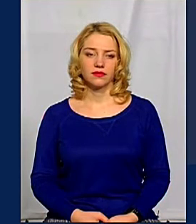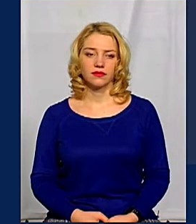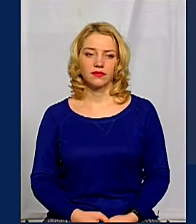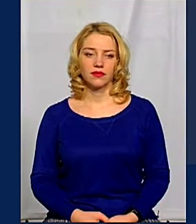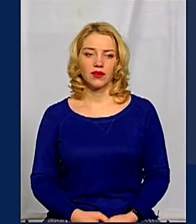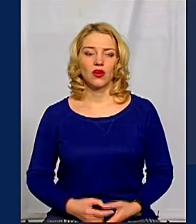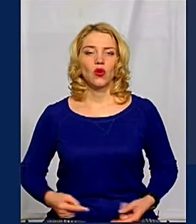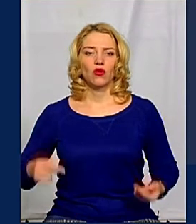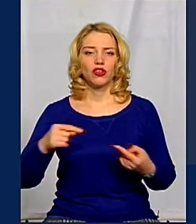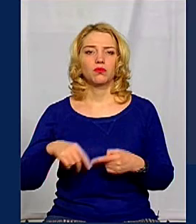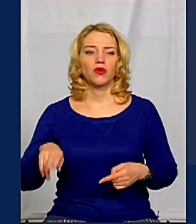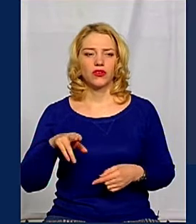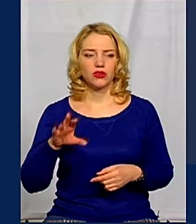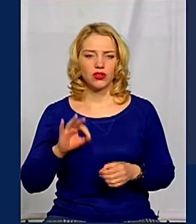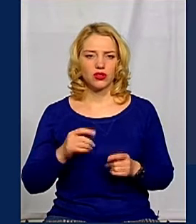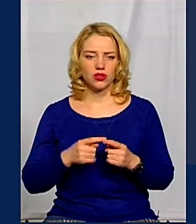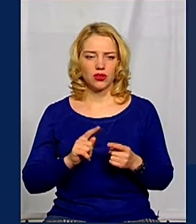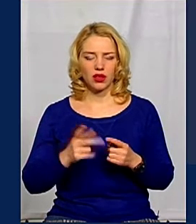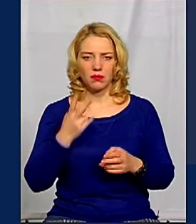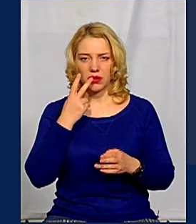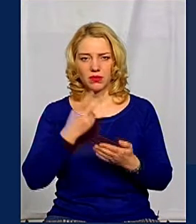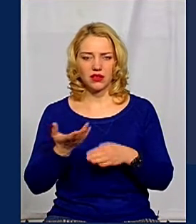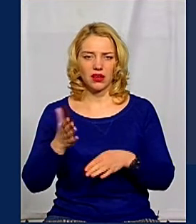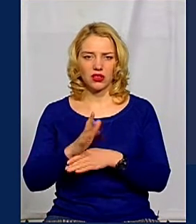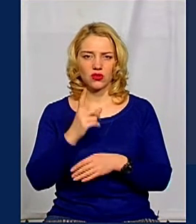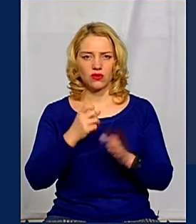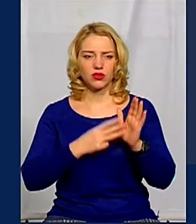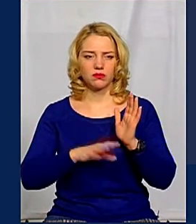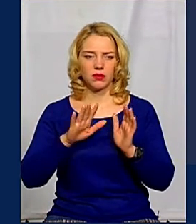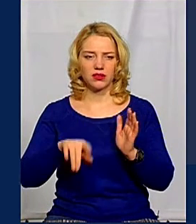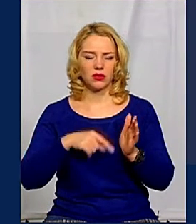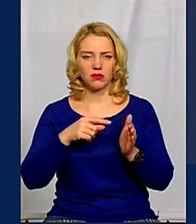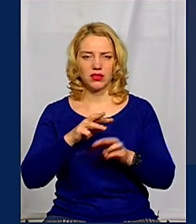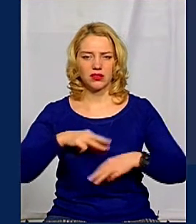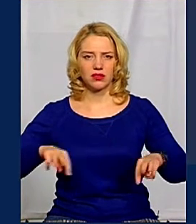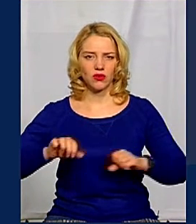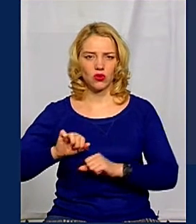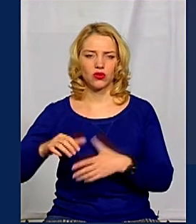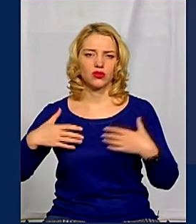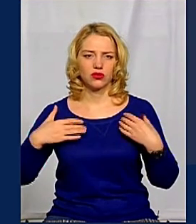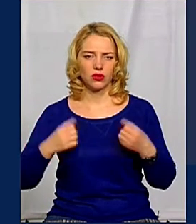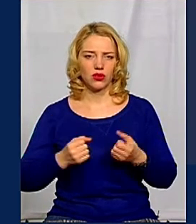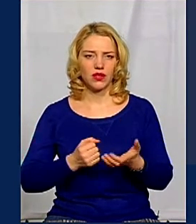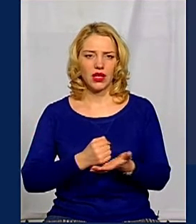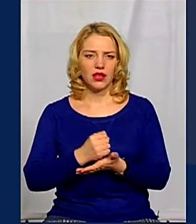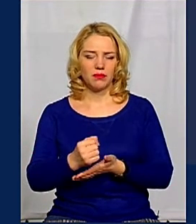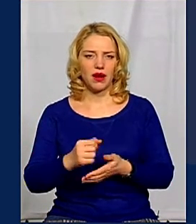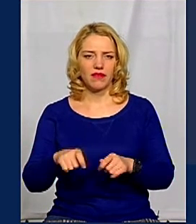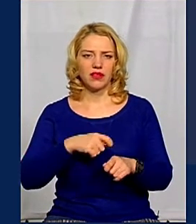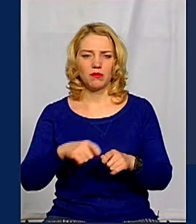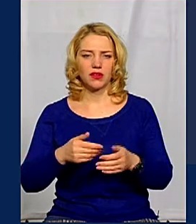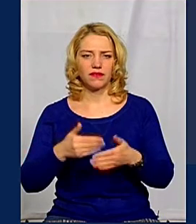У відповідності до алгоритму, який передбачений наказом 185 Міністерства охорони здоров'я, направлення матеріалу